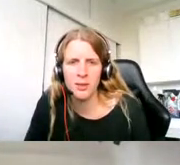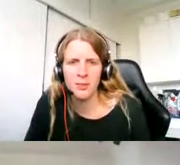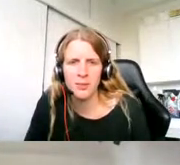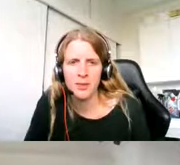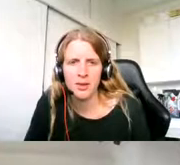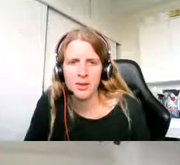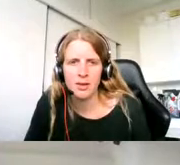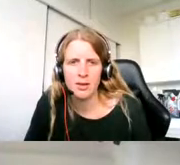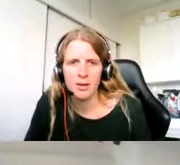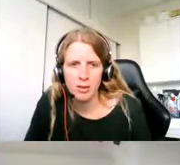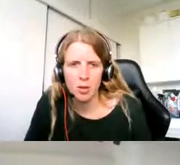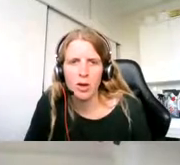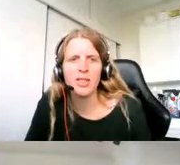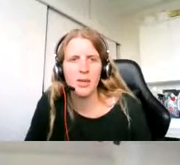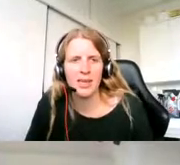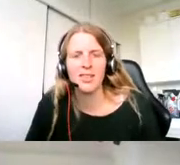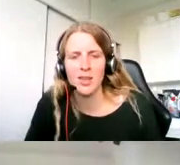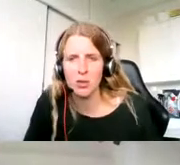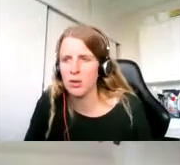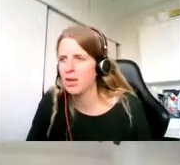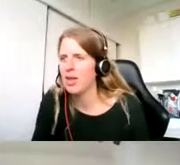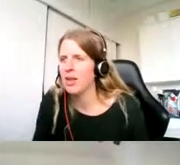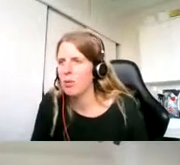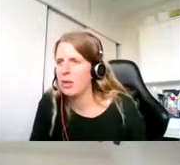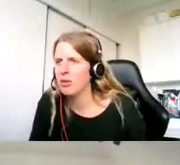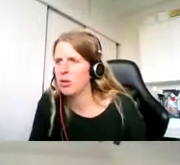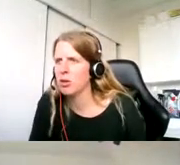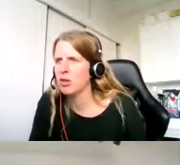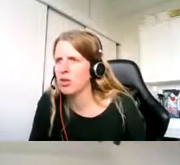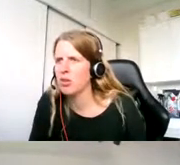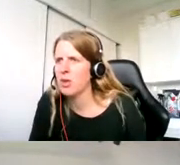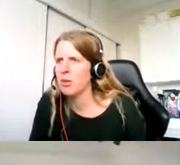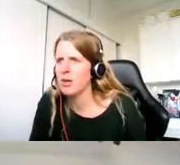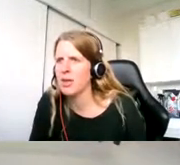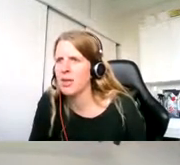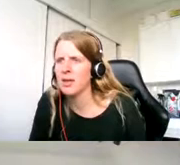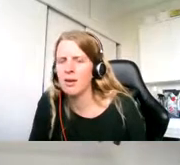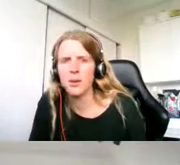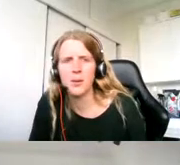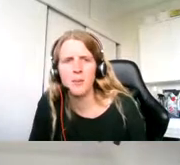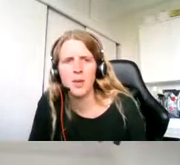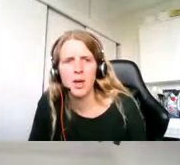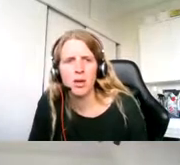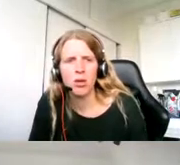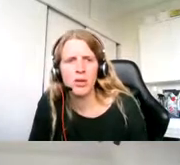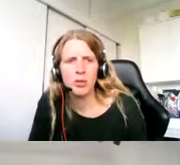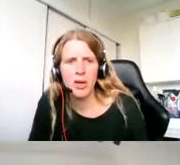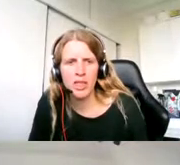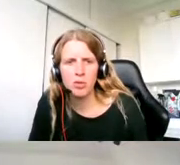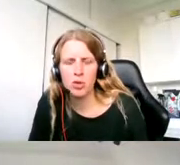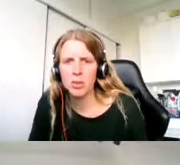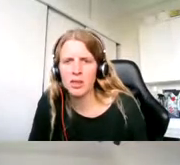antwoorden. Ja, ik zie hem knikken. Dat is supergoed. Dan wil ik even nog de nuance meenemen van Hanna